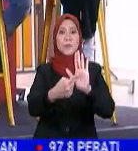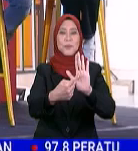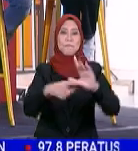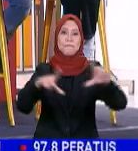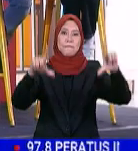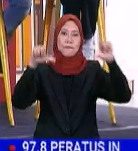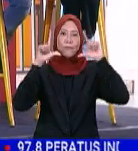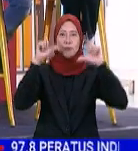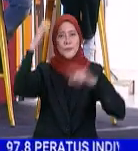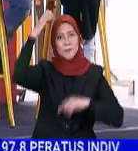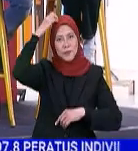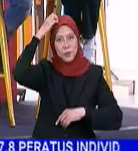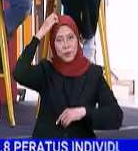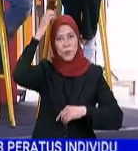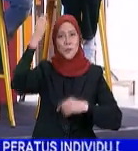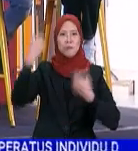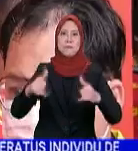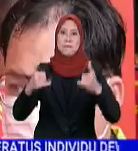lebih tinggi lagi.